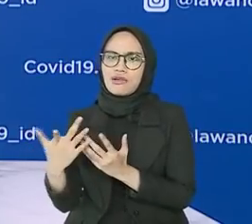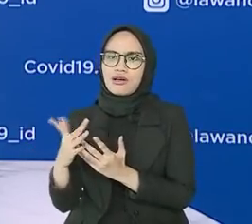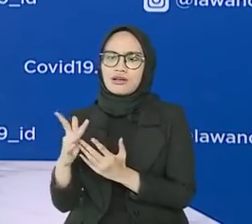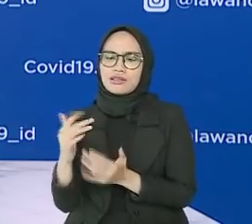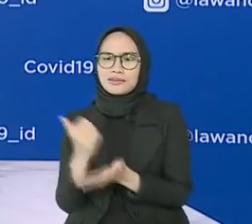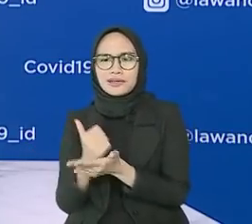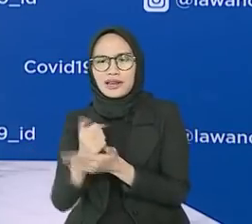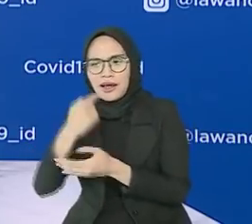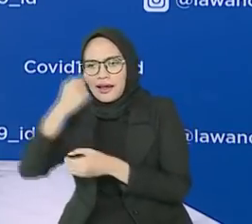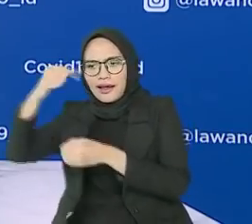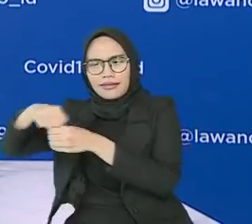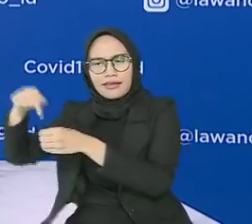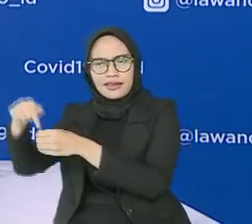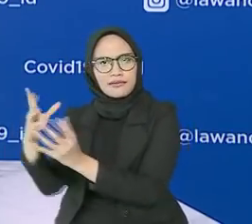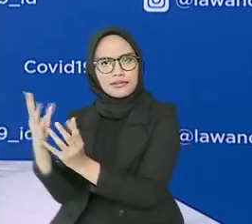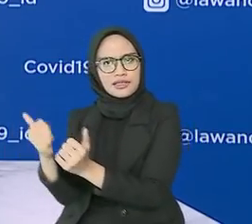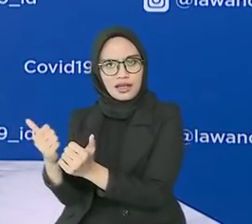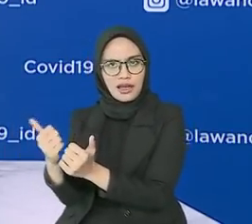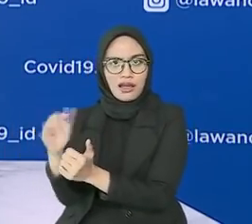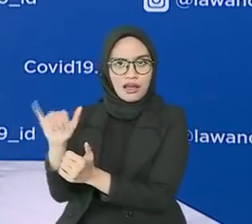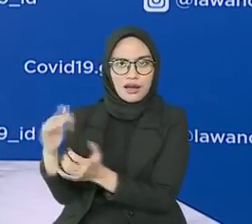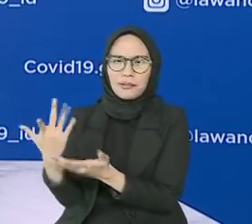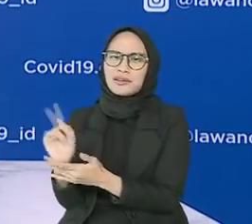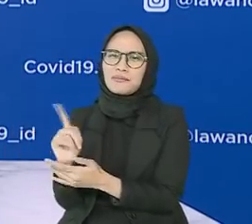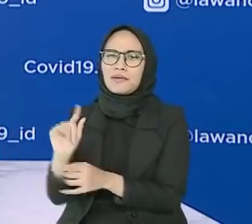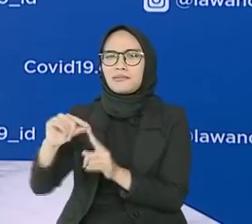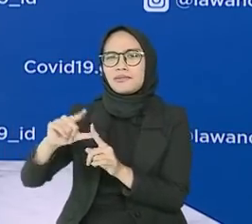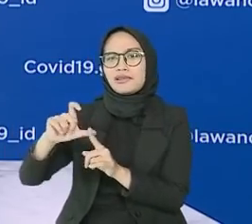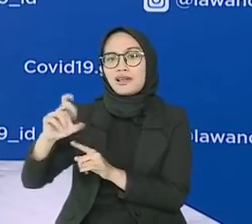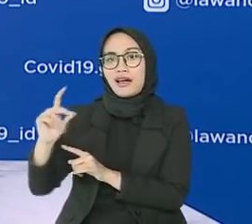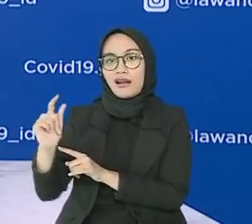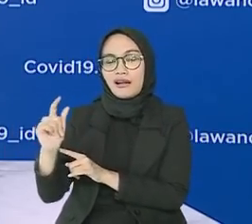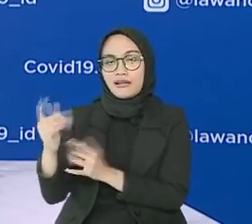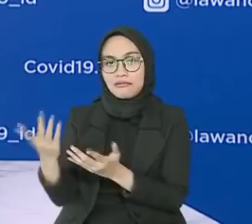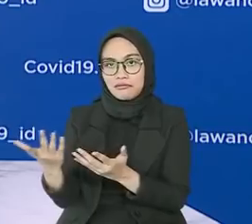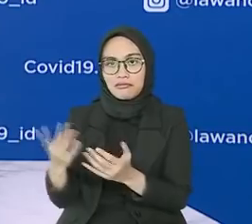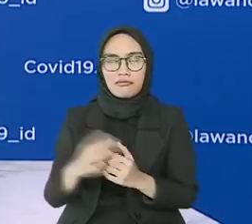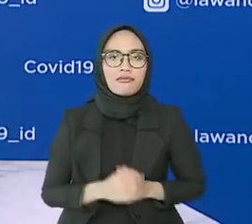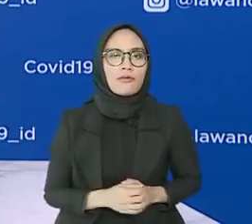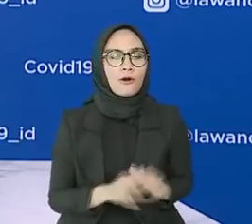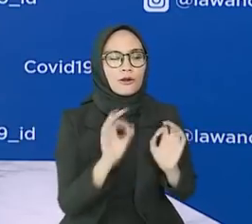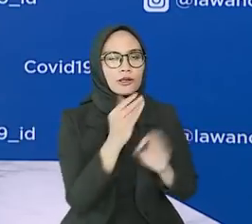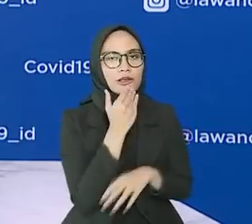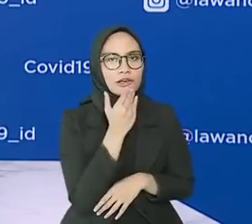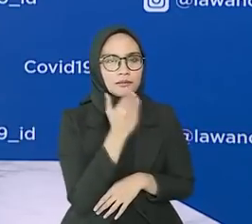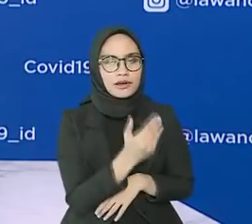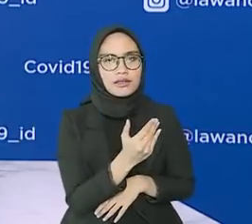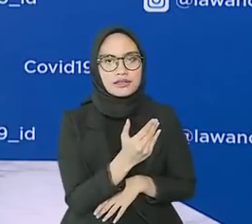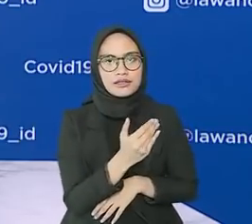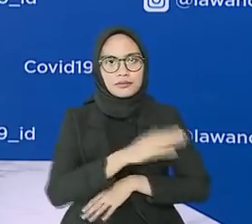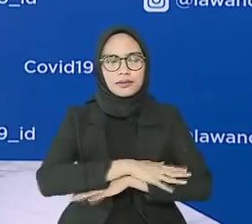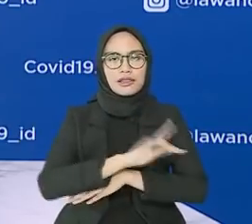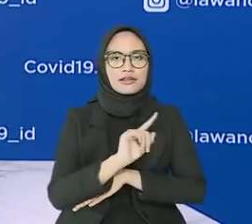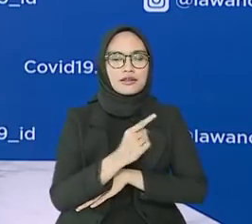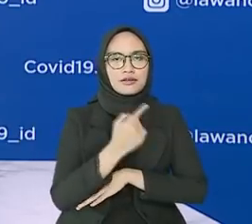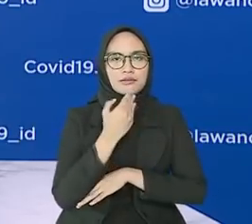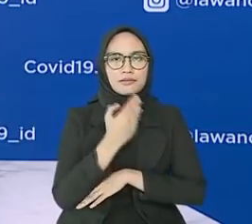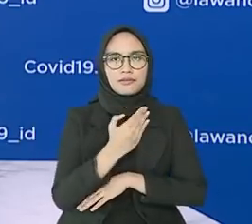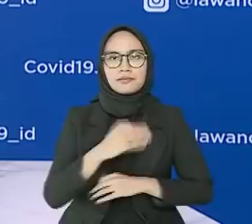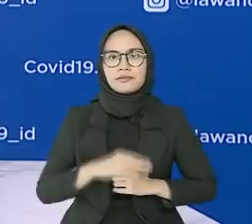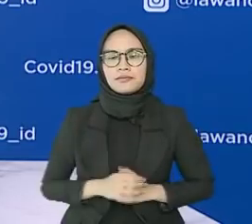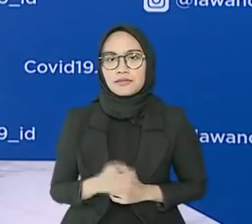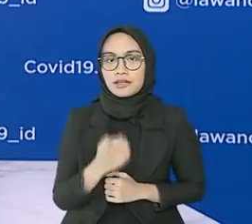dan apabila hasilnya reaktif baru berlanjut ke tes PCR? Terima kasih. Terima kasih berita1.com.